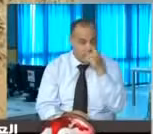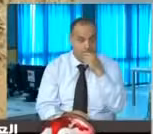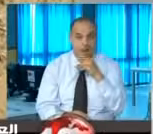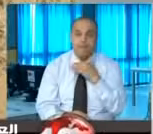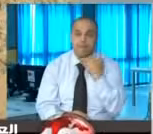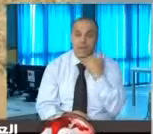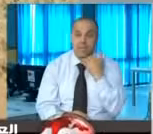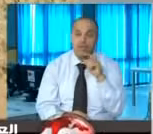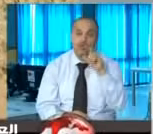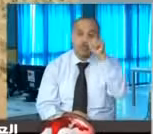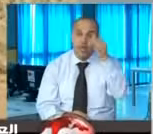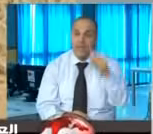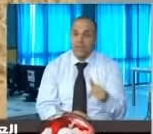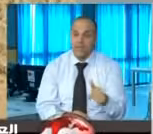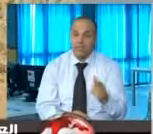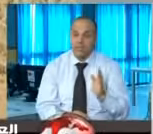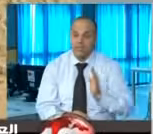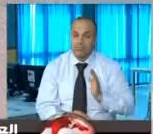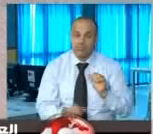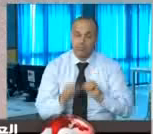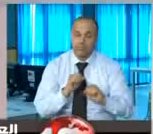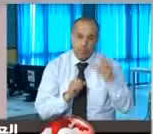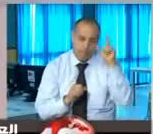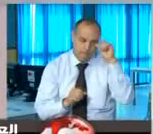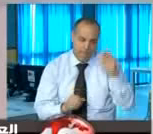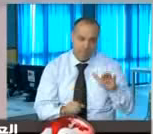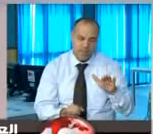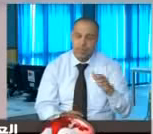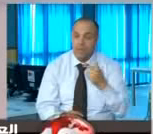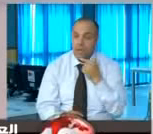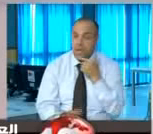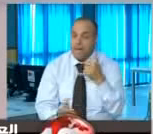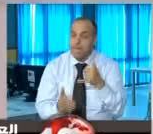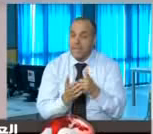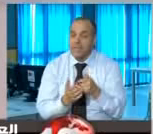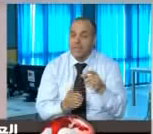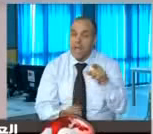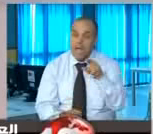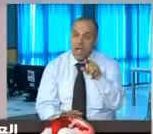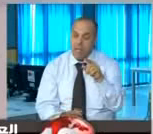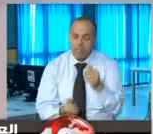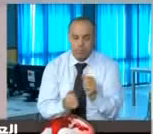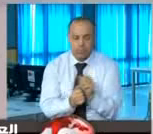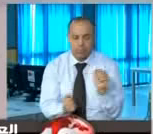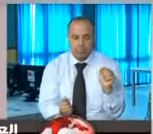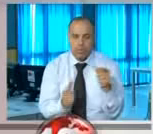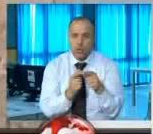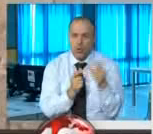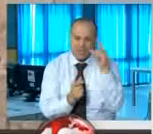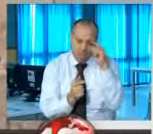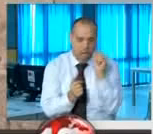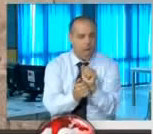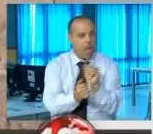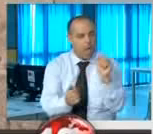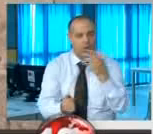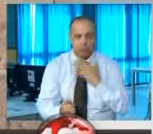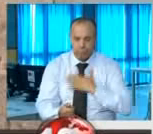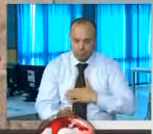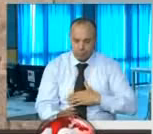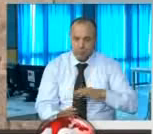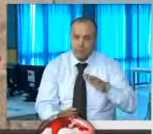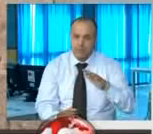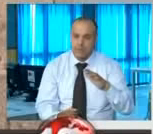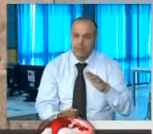مقتل 16 من عناصر التنظيم. ويذكر أن مدينة الرتبة قد حررت من قبضة تنظيم الدولة الإرهابي منذ